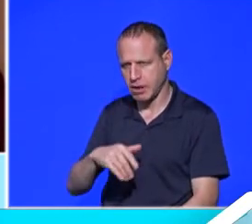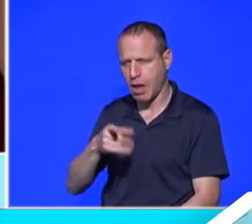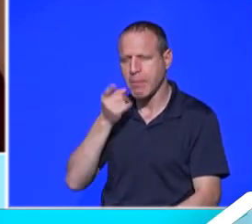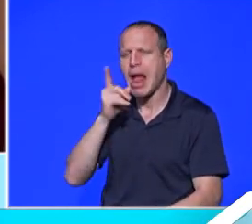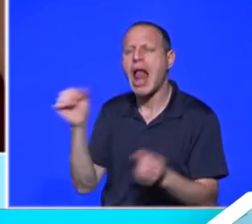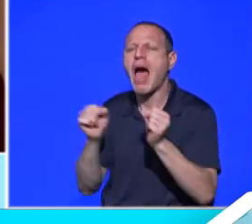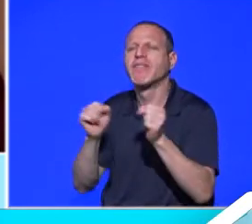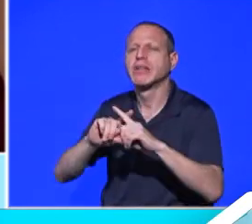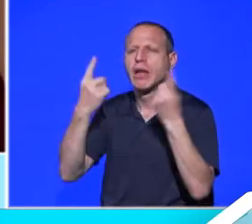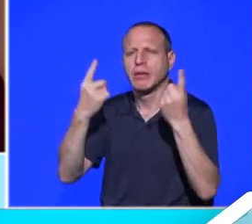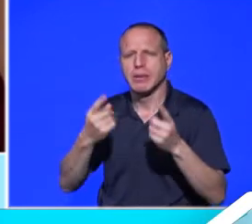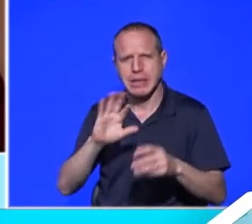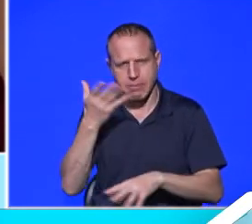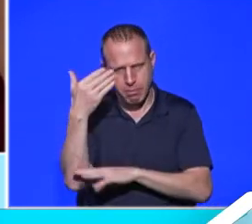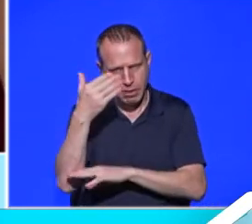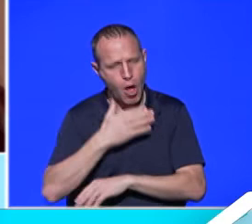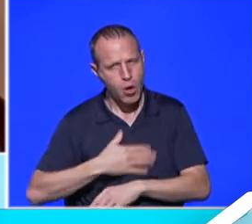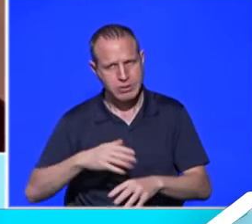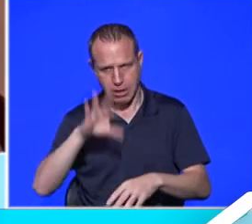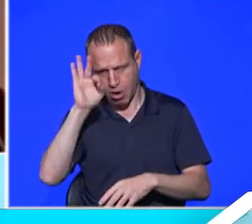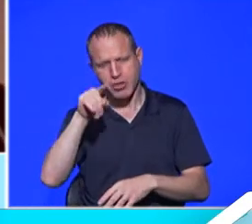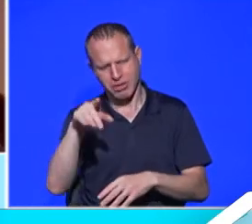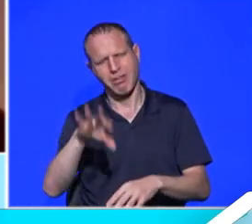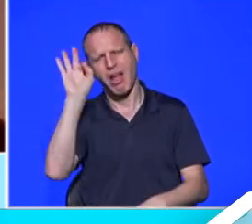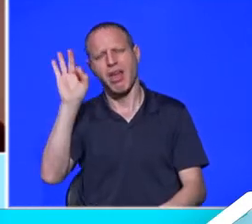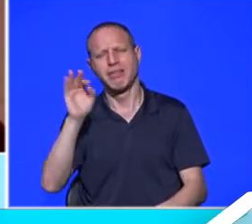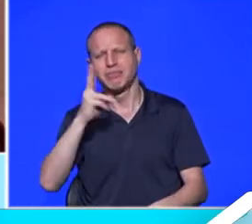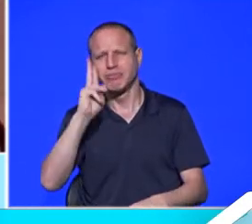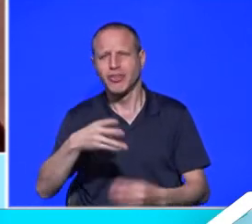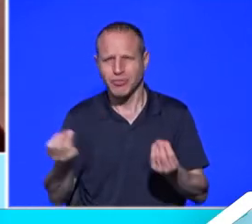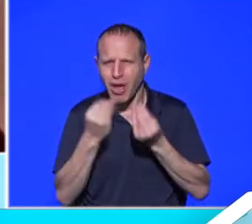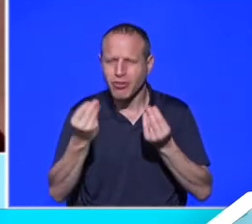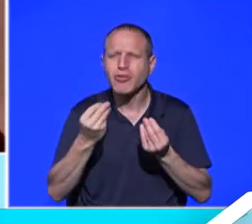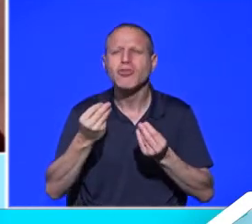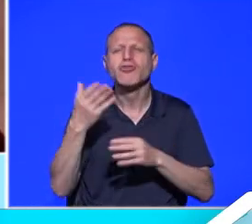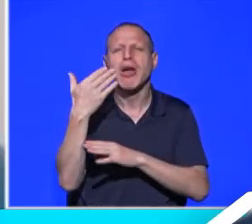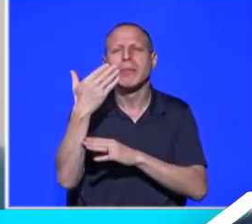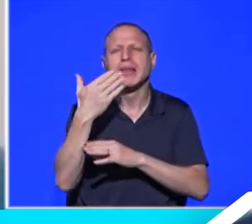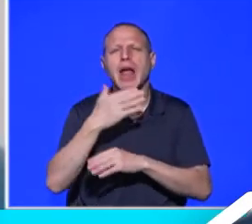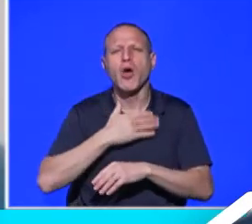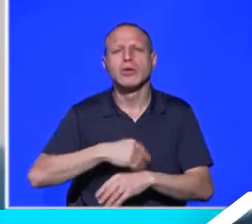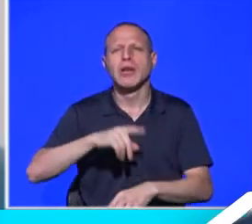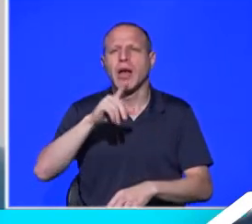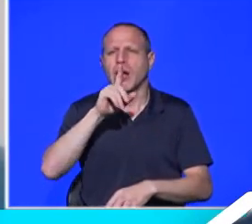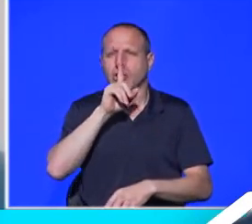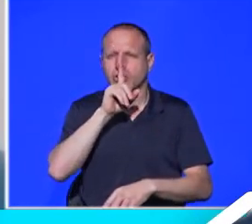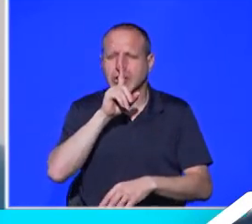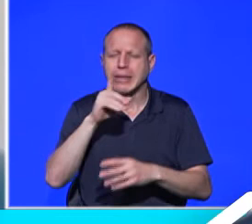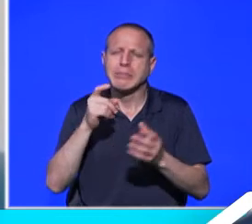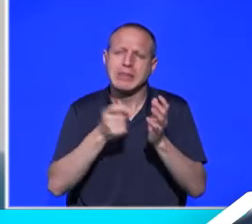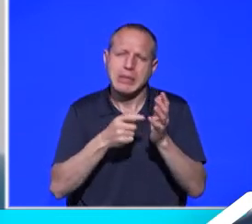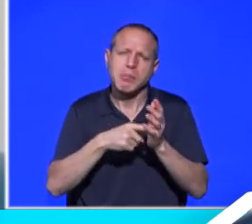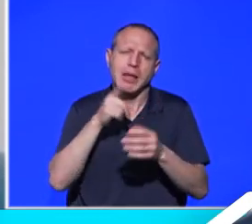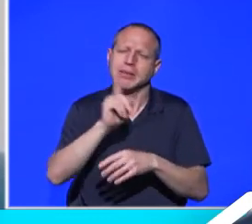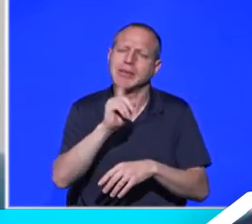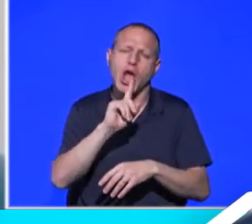אחרים. אם המדינה רוצה לגלות, היא תגלה. אם יש משהו שהמדינה רוצה להצניע מאיזושהי סיבה, אז זה לא ייחשף, אבל אם המדינה